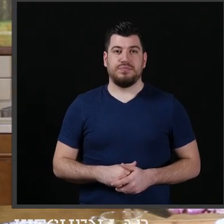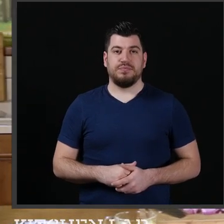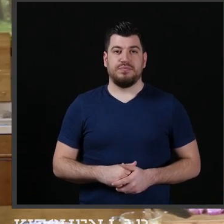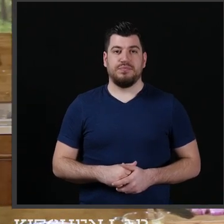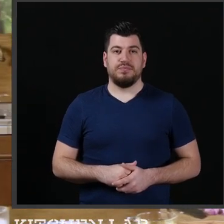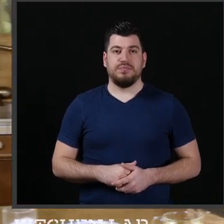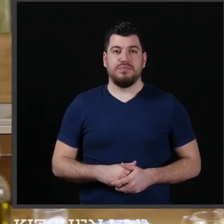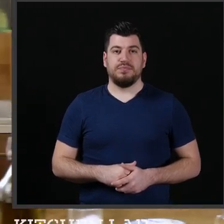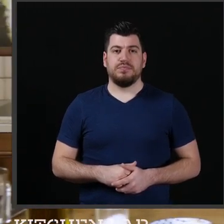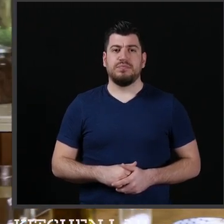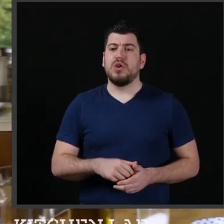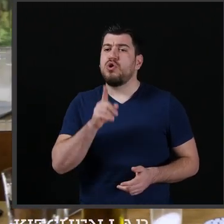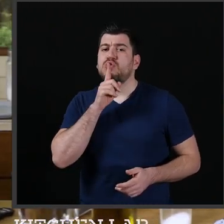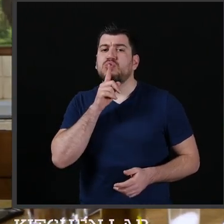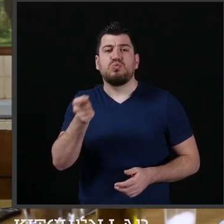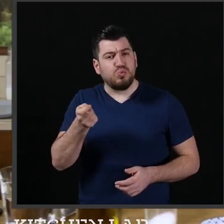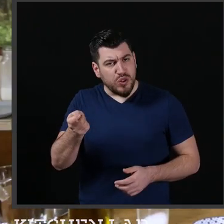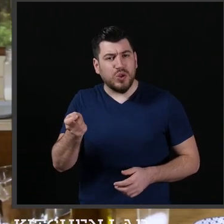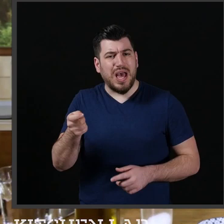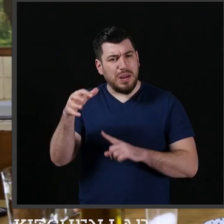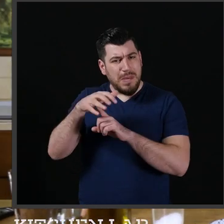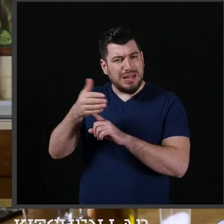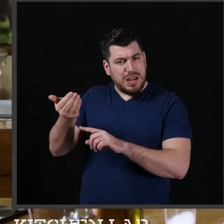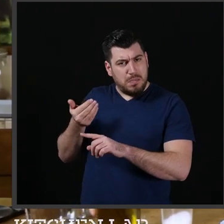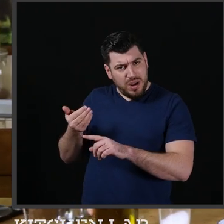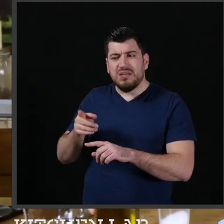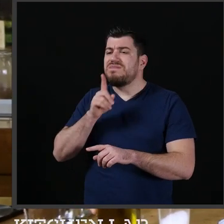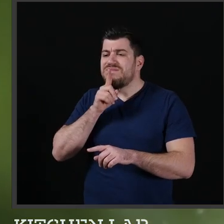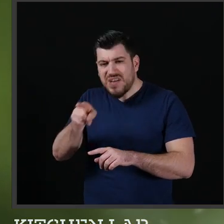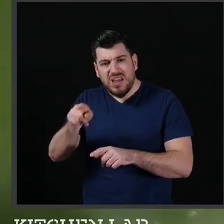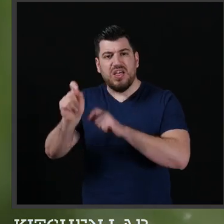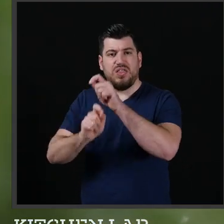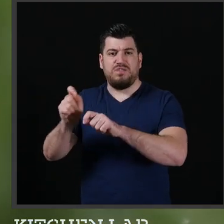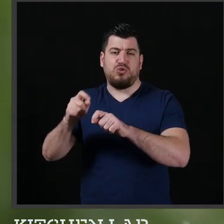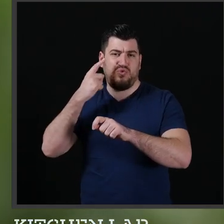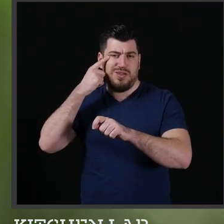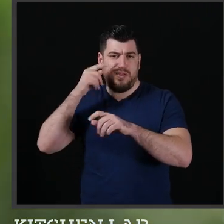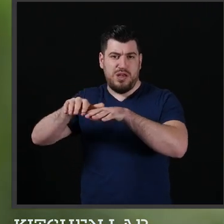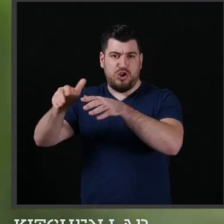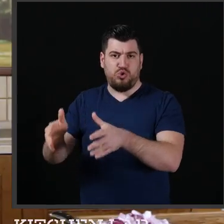Δεν έχω αλλάξει. Το ίδιο ακριβώς που έφτιαξα τα μανιτάρια μου, κάνω και το ριζότο μου. Και θα ρίξουμε μέσα